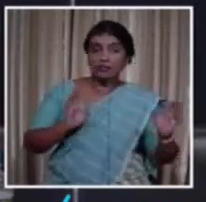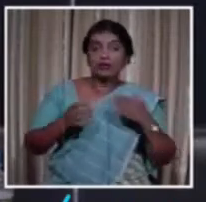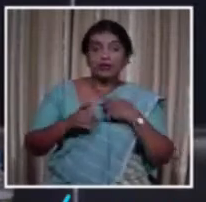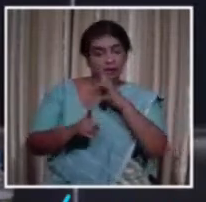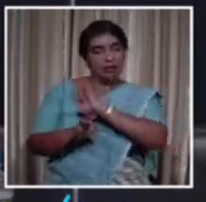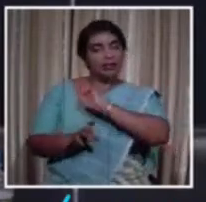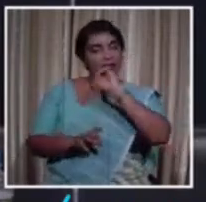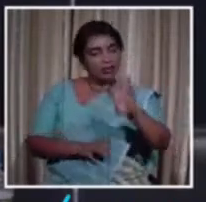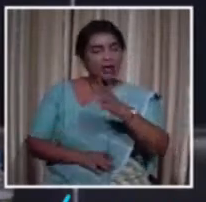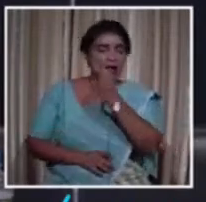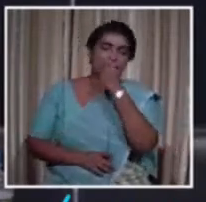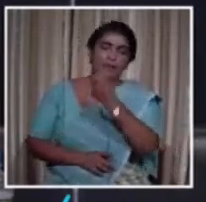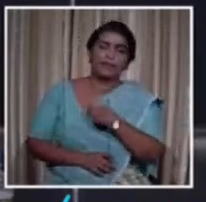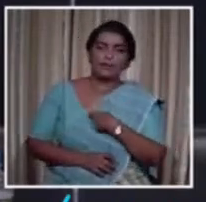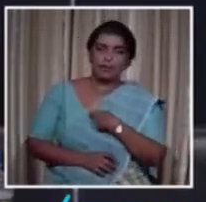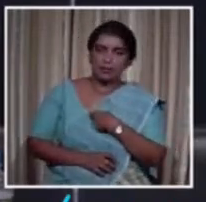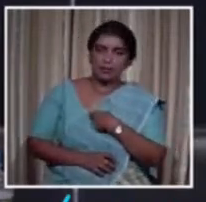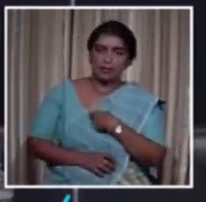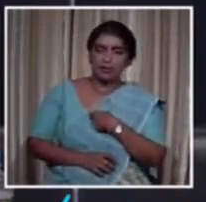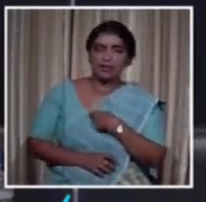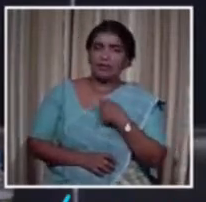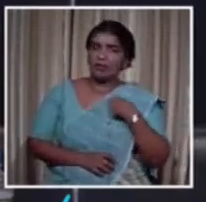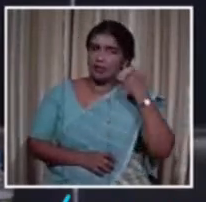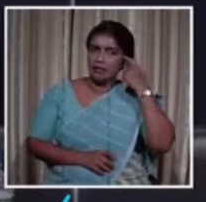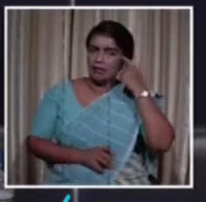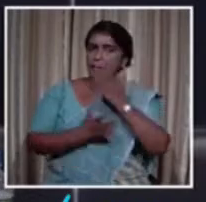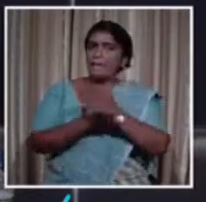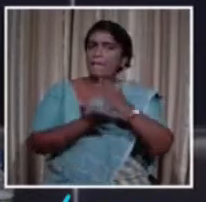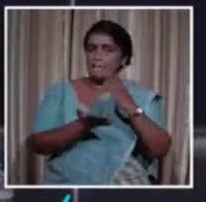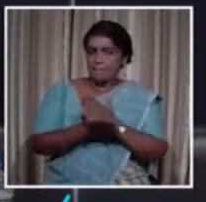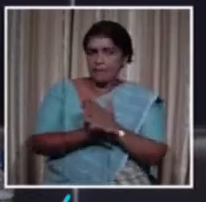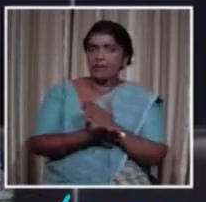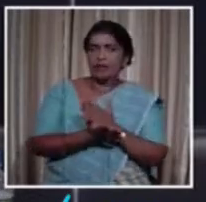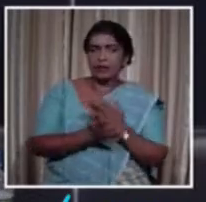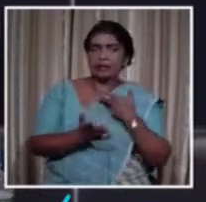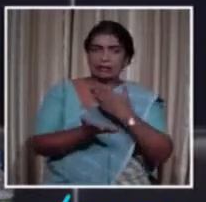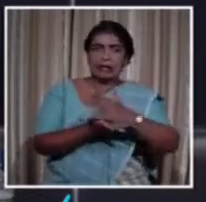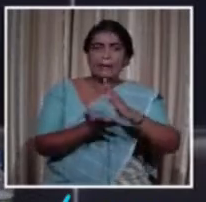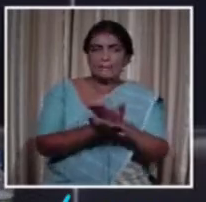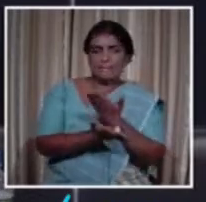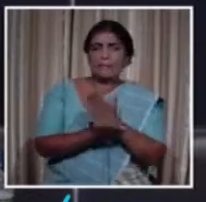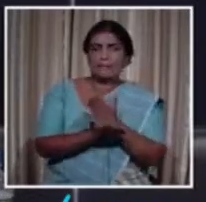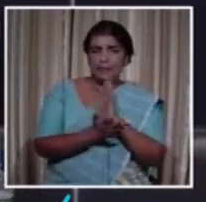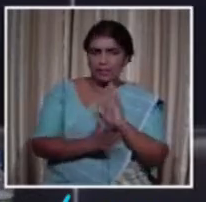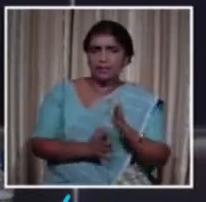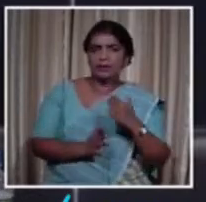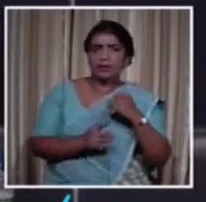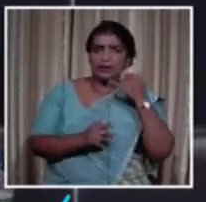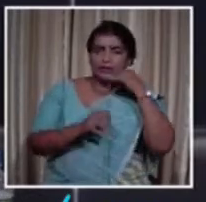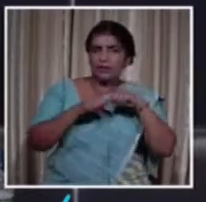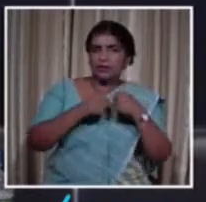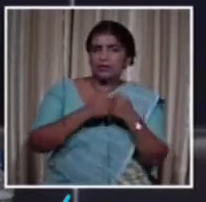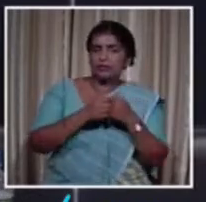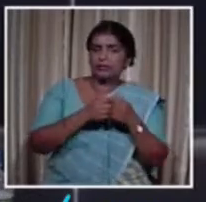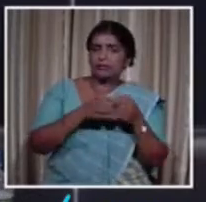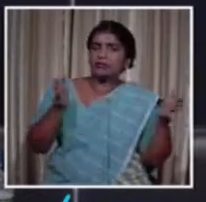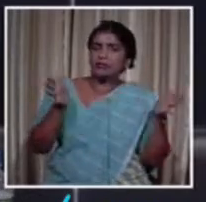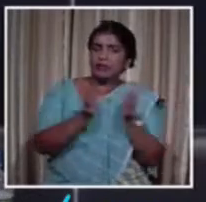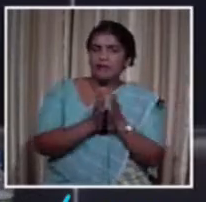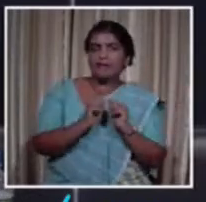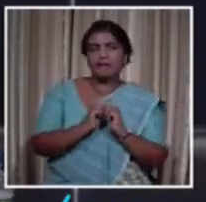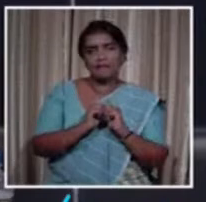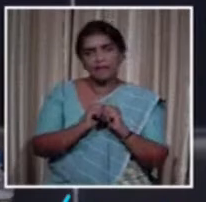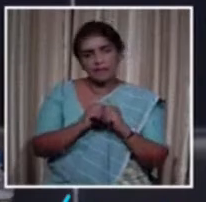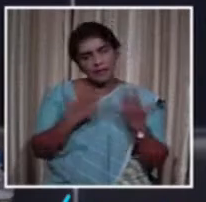දානවා කියලා මට කිව්වේ එතකොට මට තේරුණේ ඒක බෙදිලා කියලා මම මේ ඇටික දැන් මේක බෙදීවත් තියෙනවා සජ්‍යවේක ගනු දෙඩු කරත් වැඩක් නැහැ